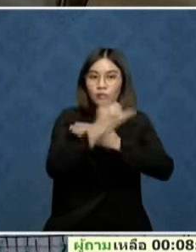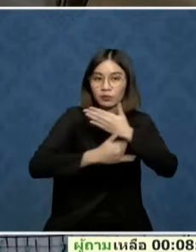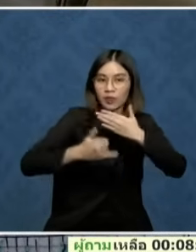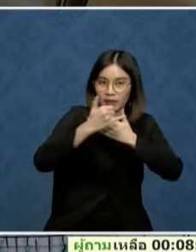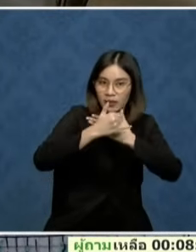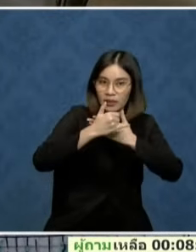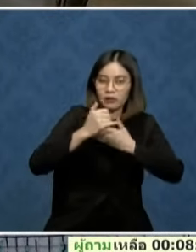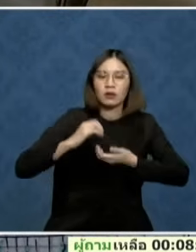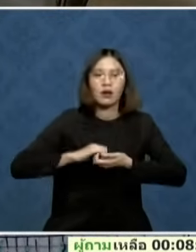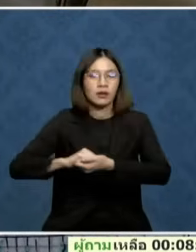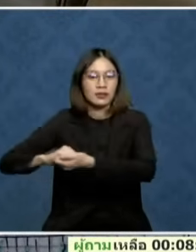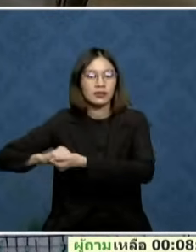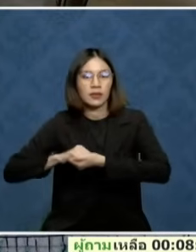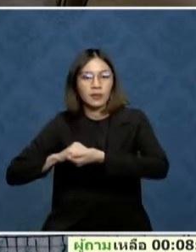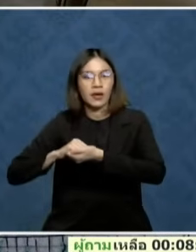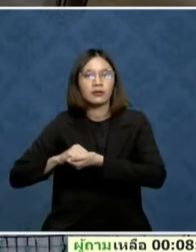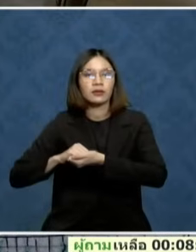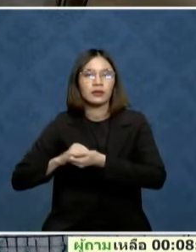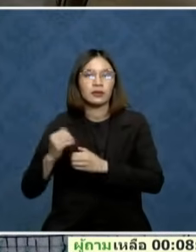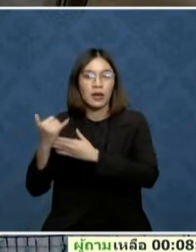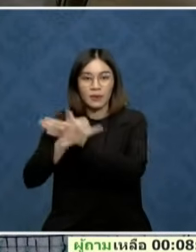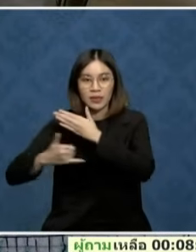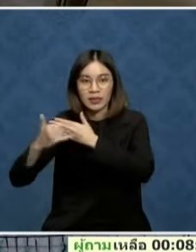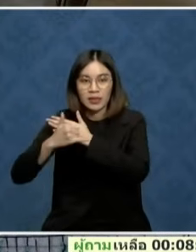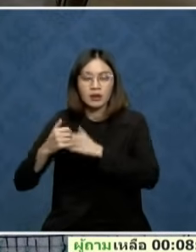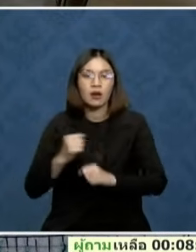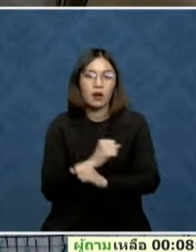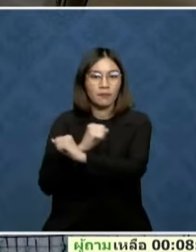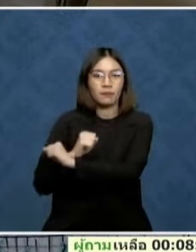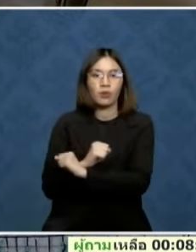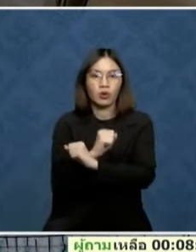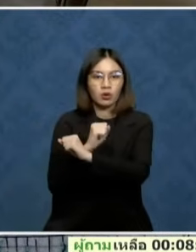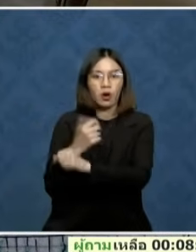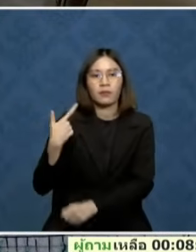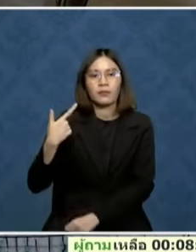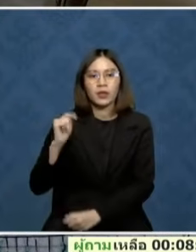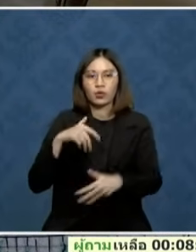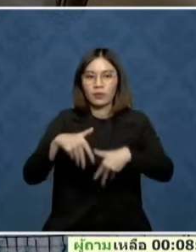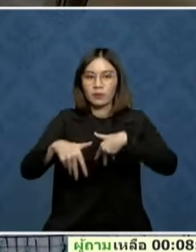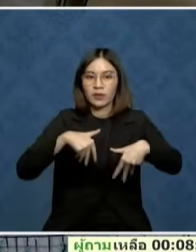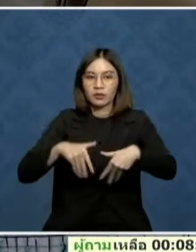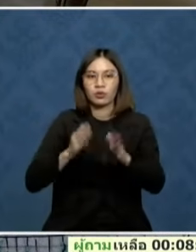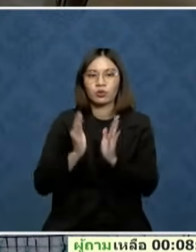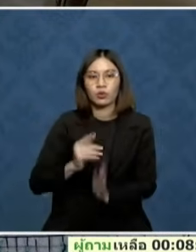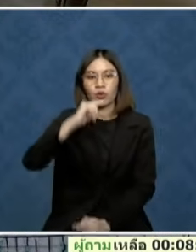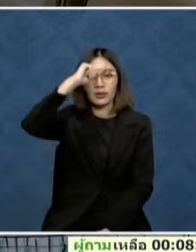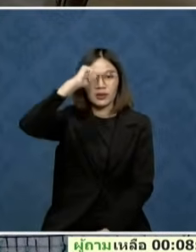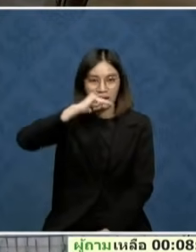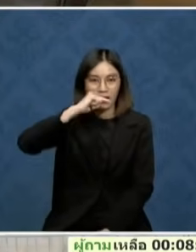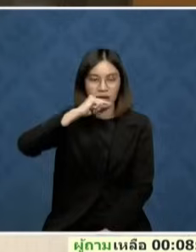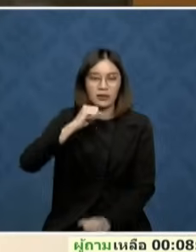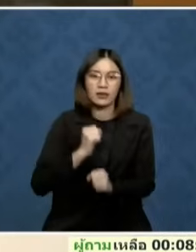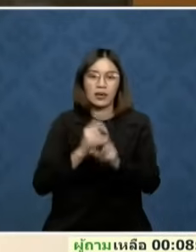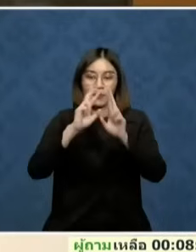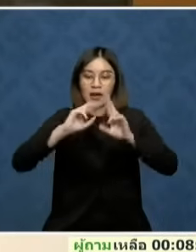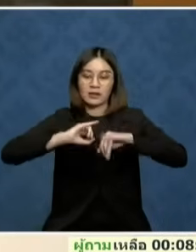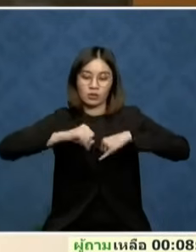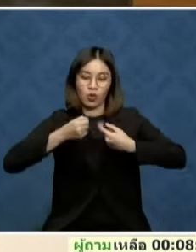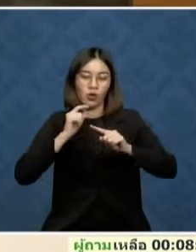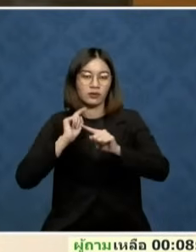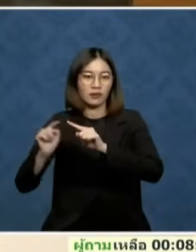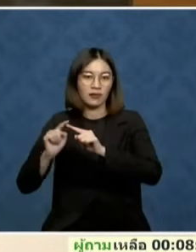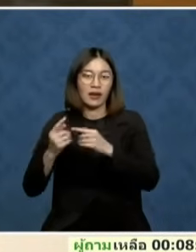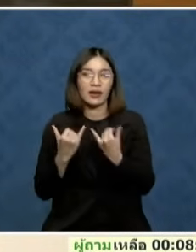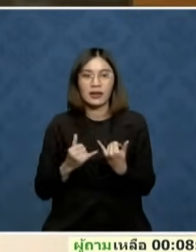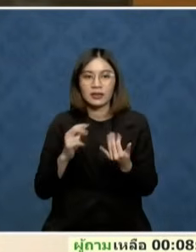ศความสัมพันธ์ระหว่างประเทศรวมทั้งการปกป้องผลประโยชน์ของประชาชนชาวไทยผู้ประกอบการไทยในกรณี